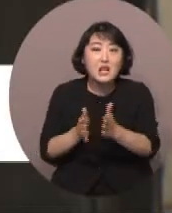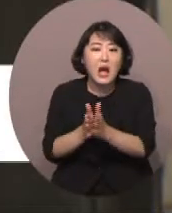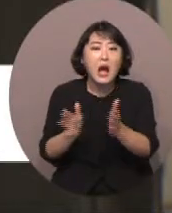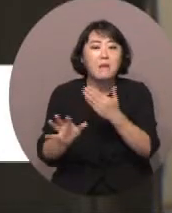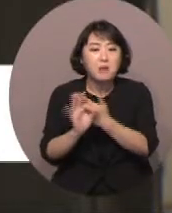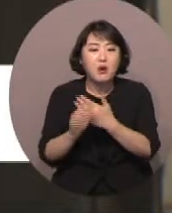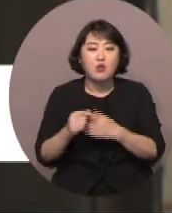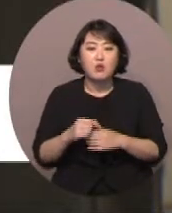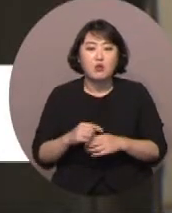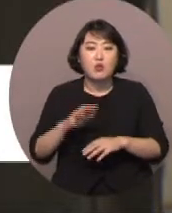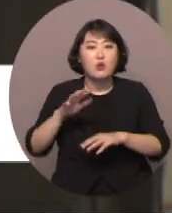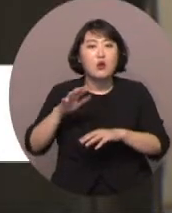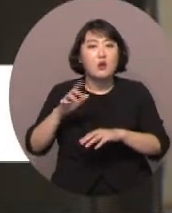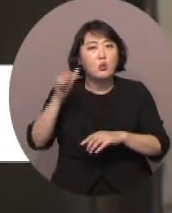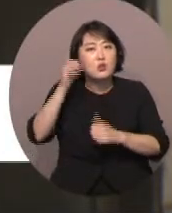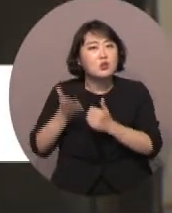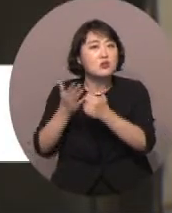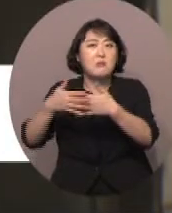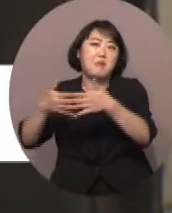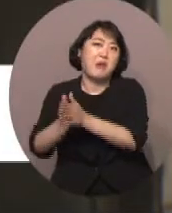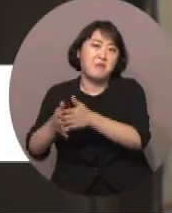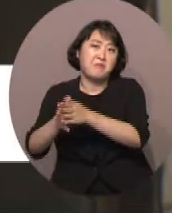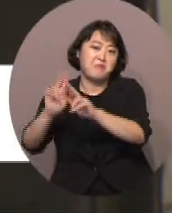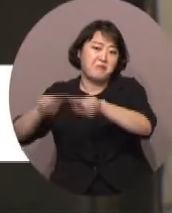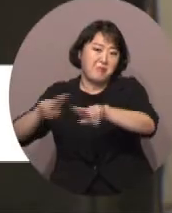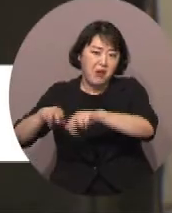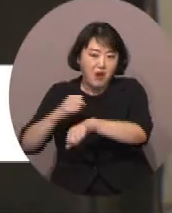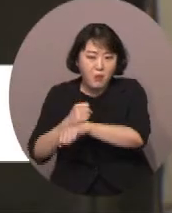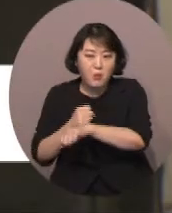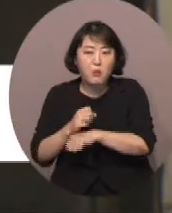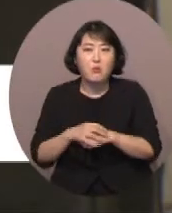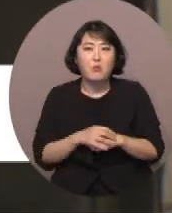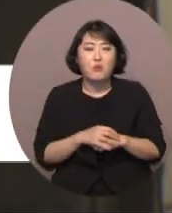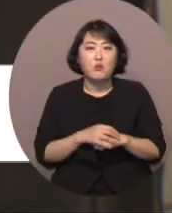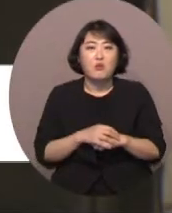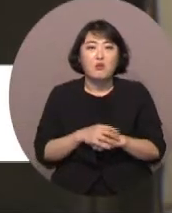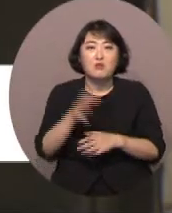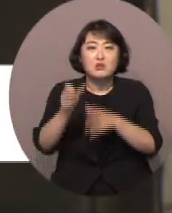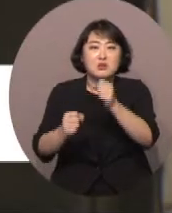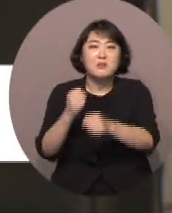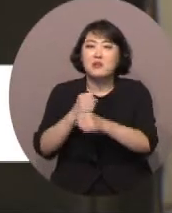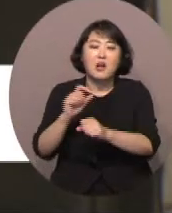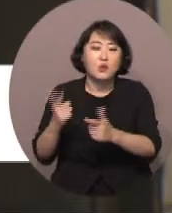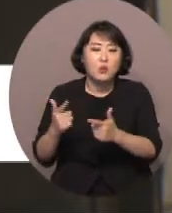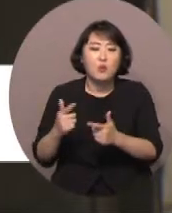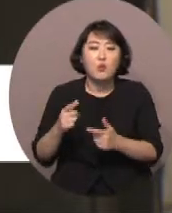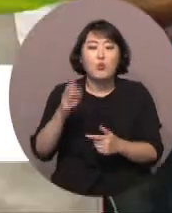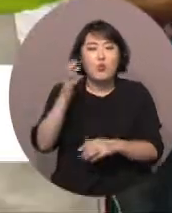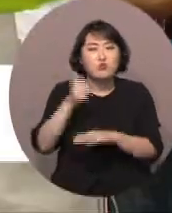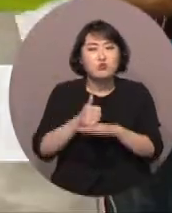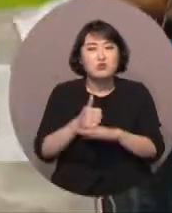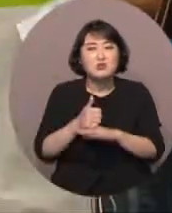원유 생산량은 급감할 것입니다. 수입 유제품이 더 증가하며 작업률은 끝없이 추락할 것입니다.